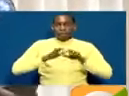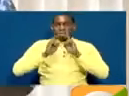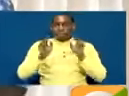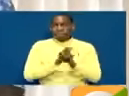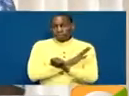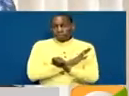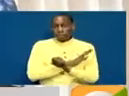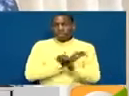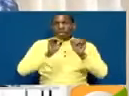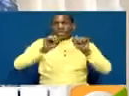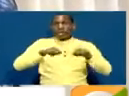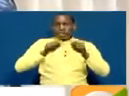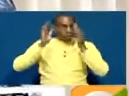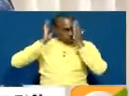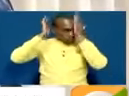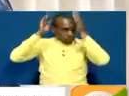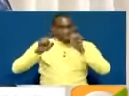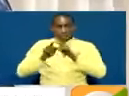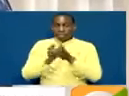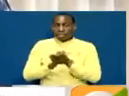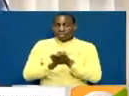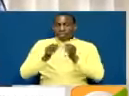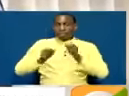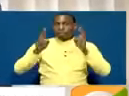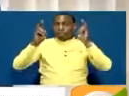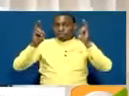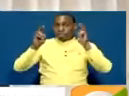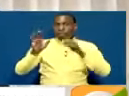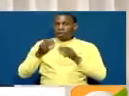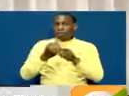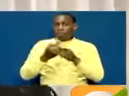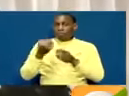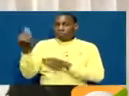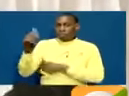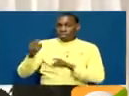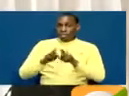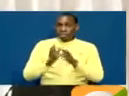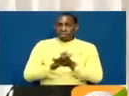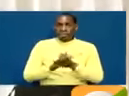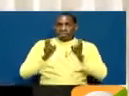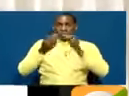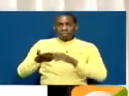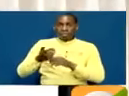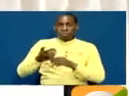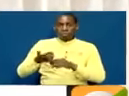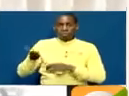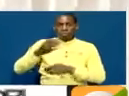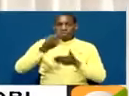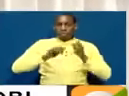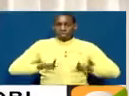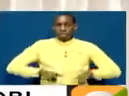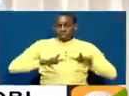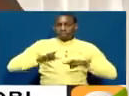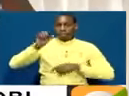habari. Inawezekana Bishop pia kushughulikia masuala ambayo umezungumzia hapa, mambo ya kurudisha gharama ya maisha chini,